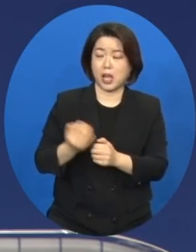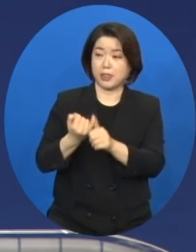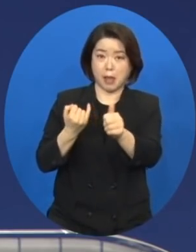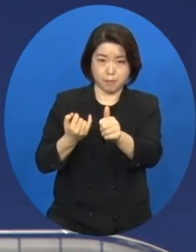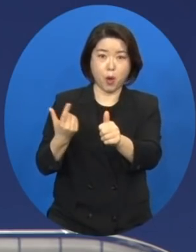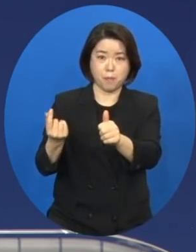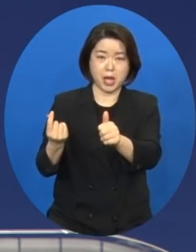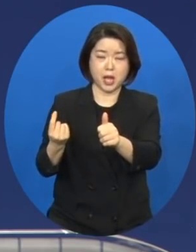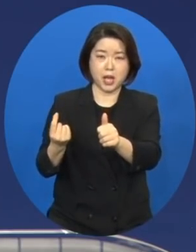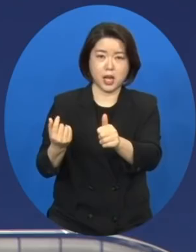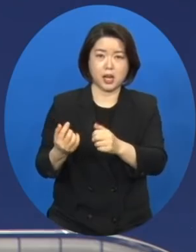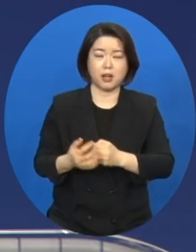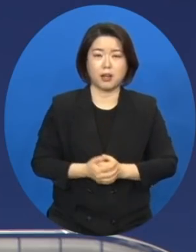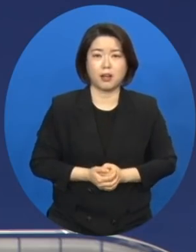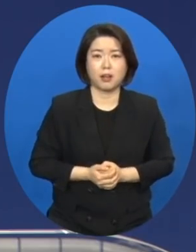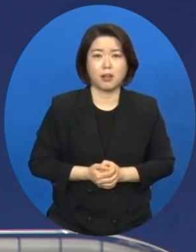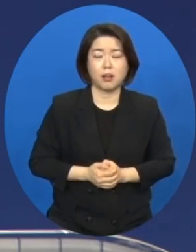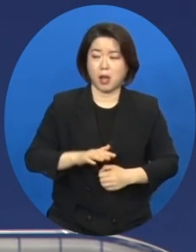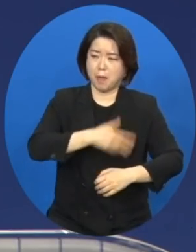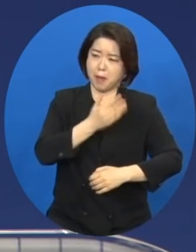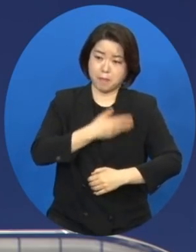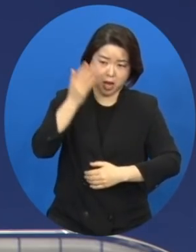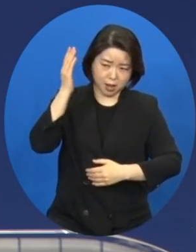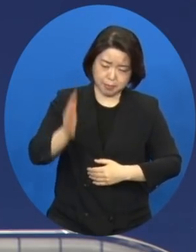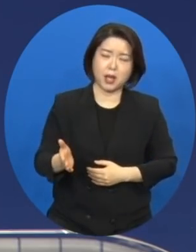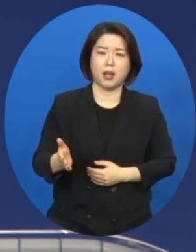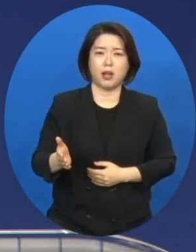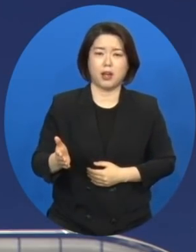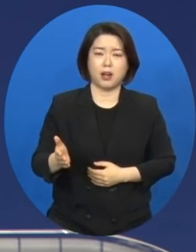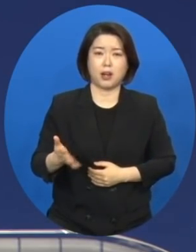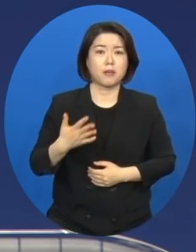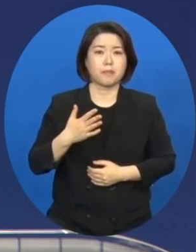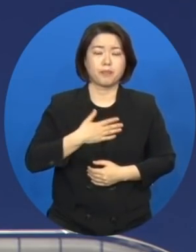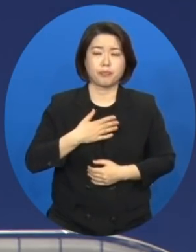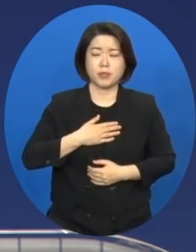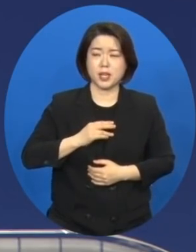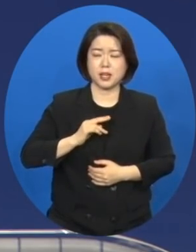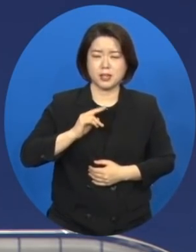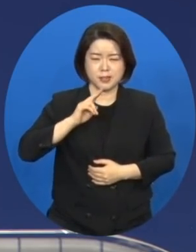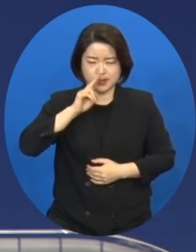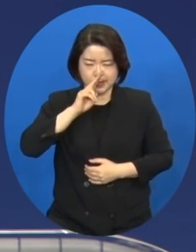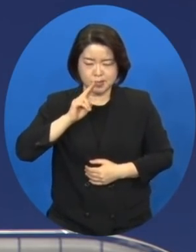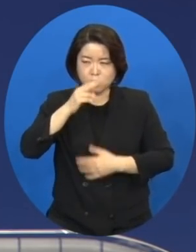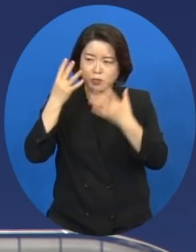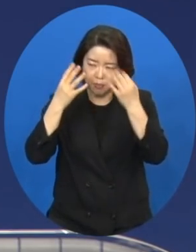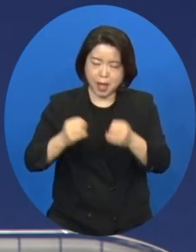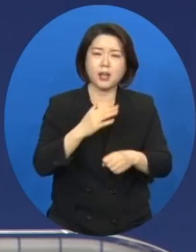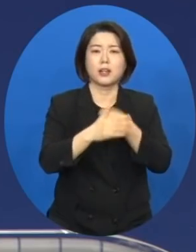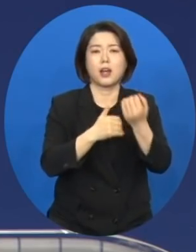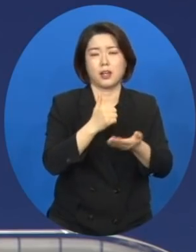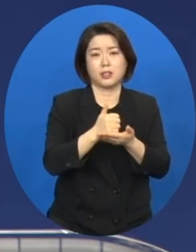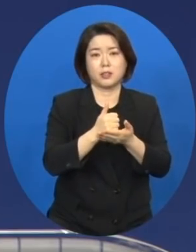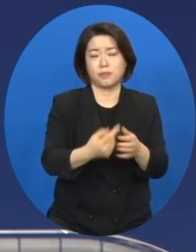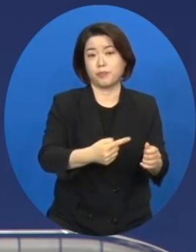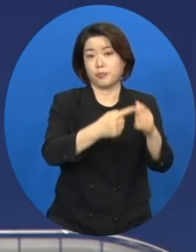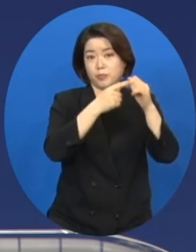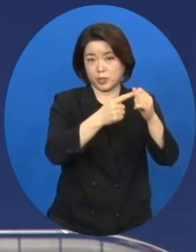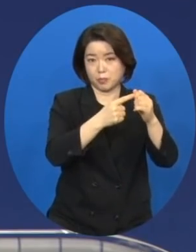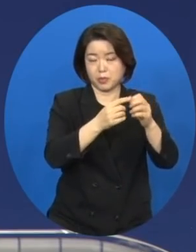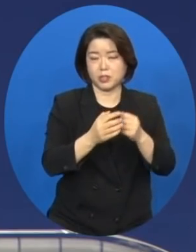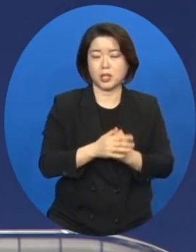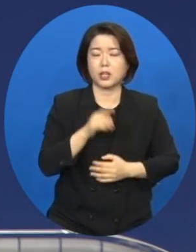남편인데 바람 피지 않았으면 좋겠어. 난 정말 질투하는 하나님이야. 첫 번째가